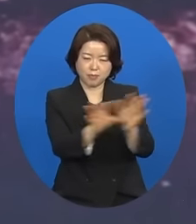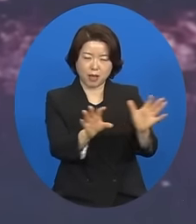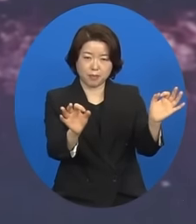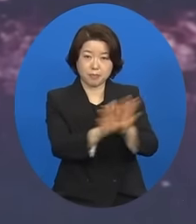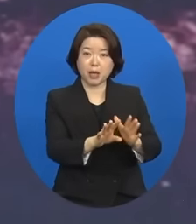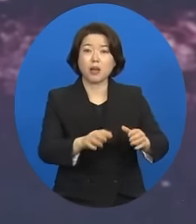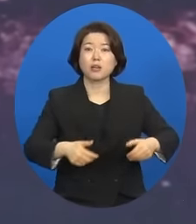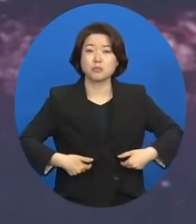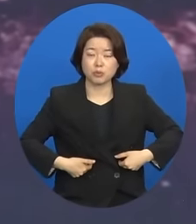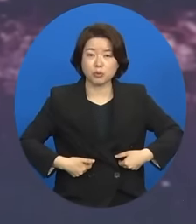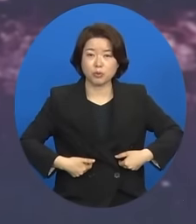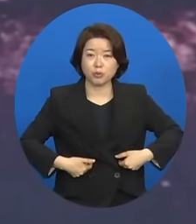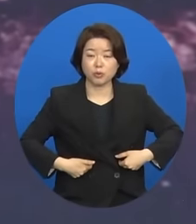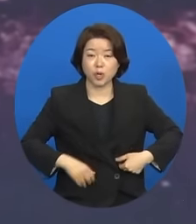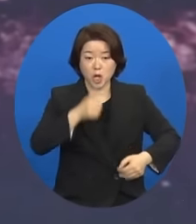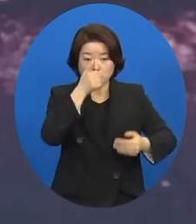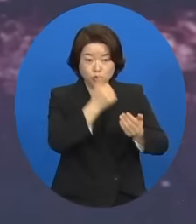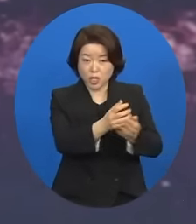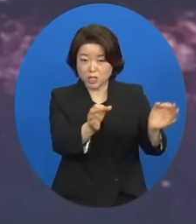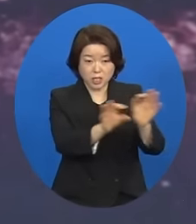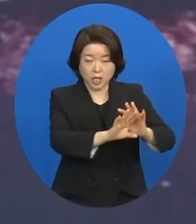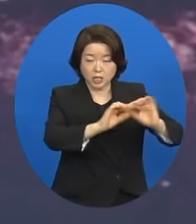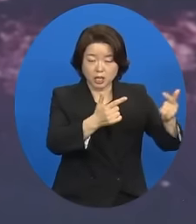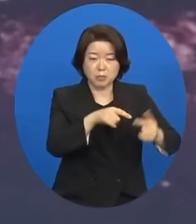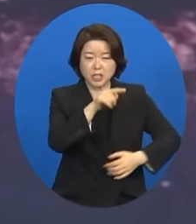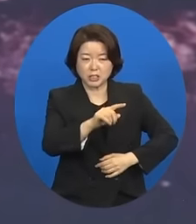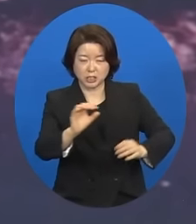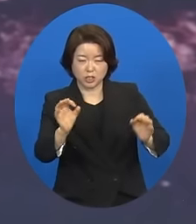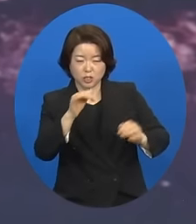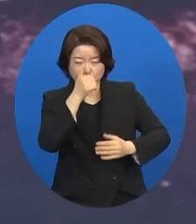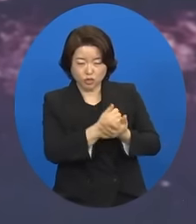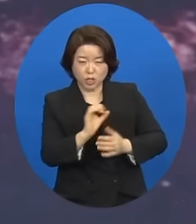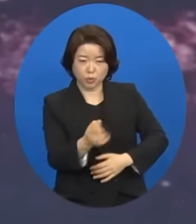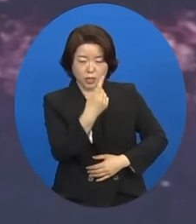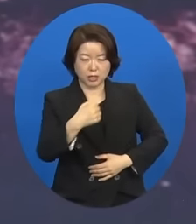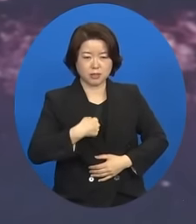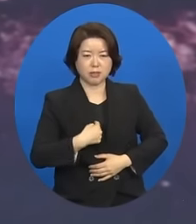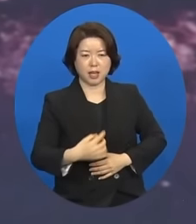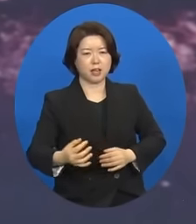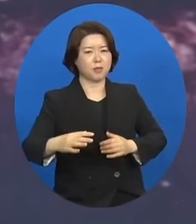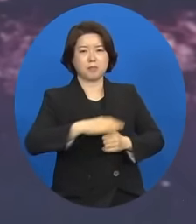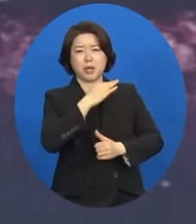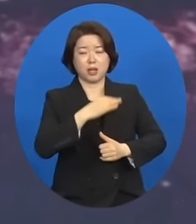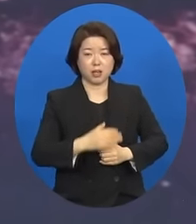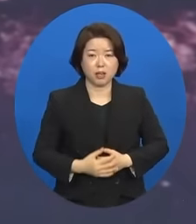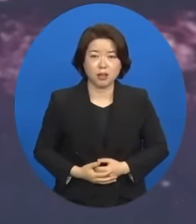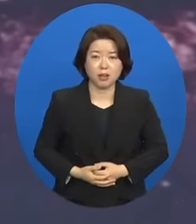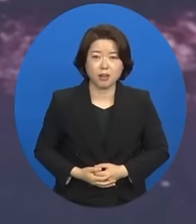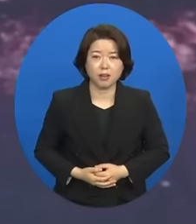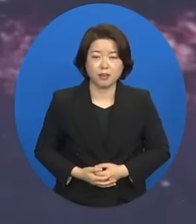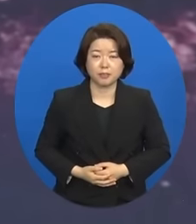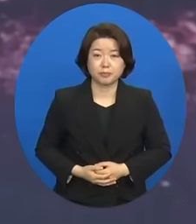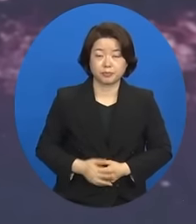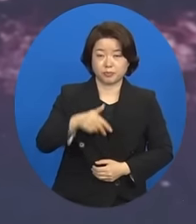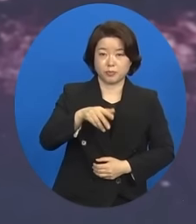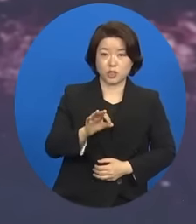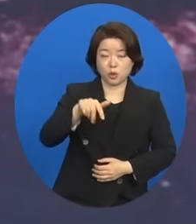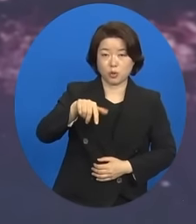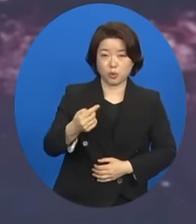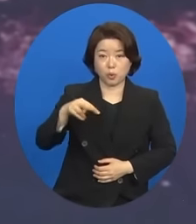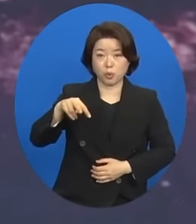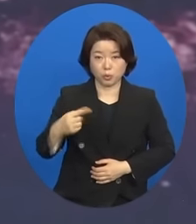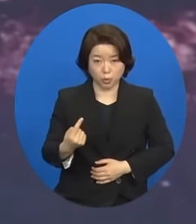죽이지 않으면 그 죄가 너를 죽일 것이다라고 경고하는 거예요 청교도 중에 존